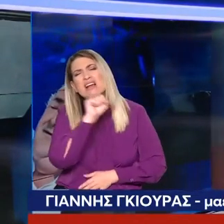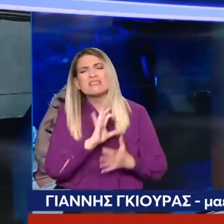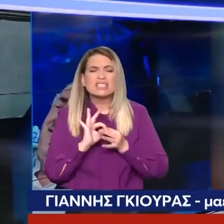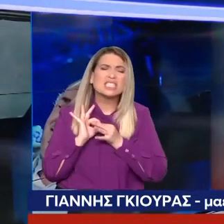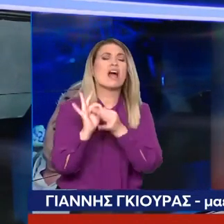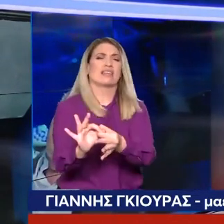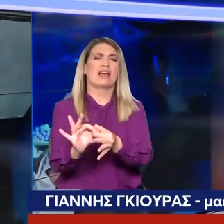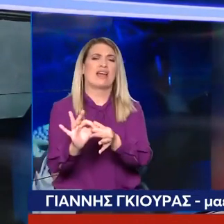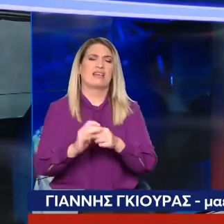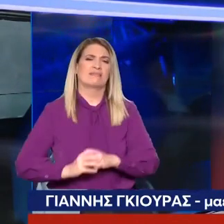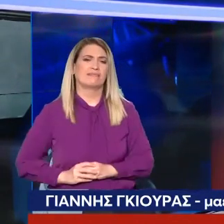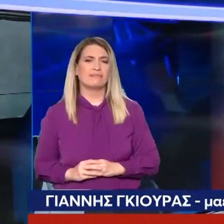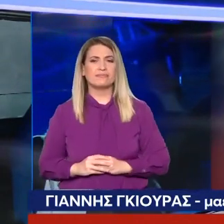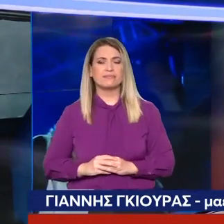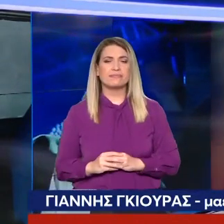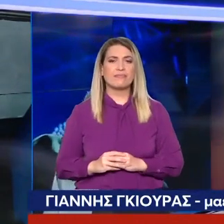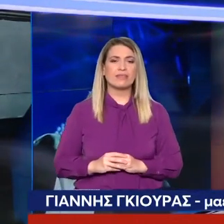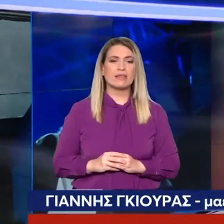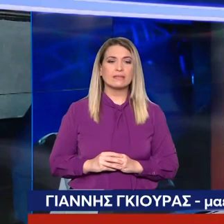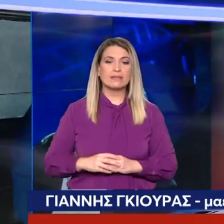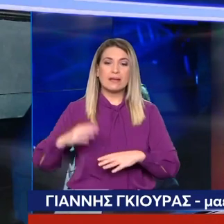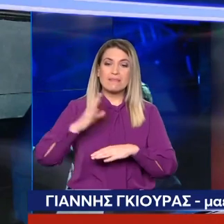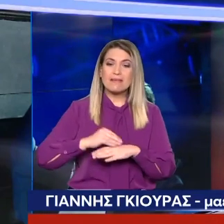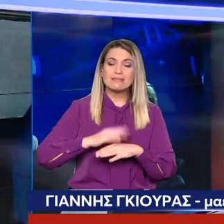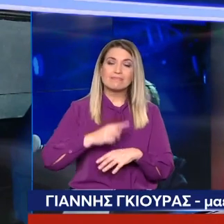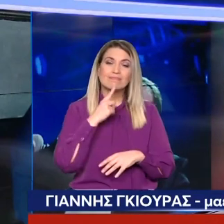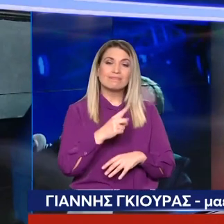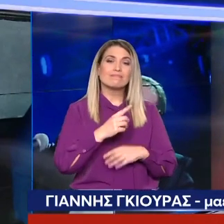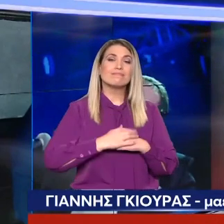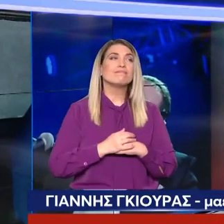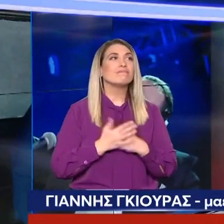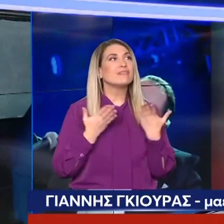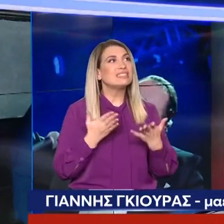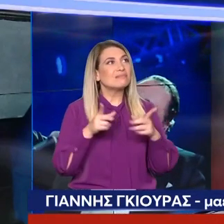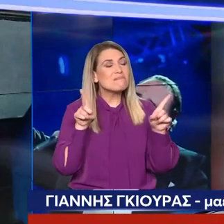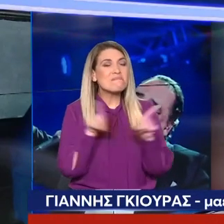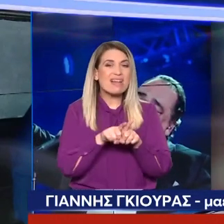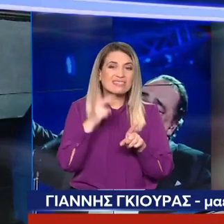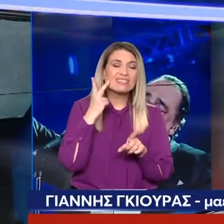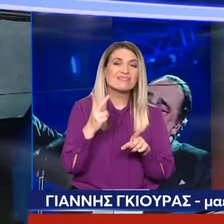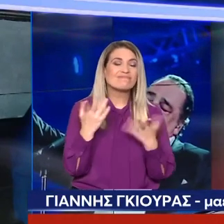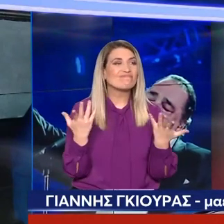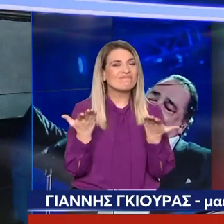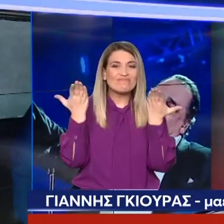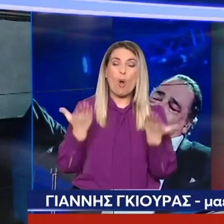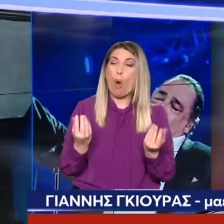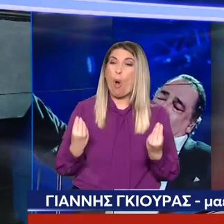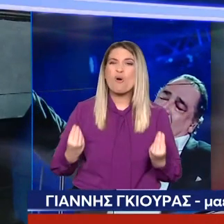Πείτε μας και ένα τελευταίο, γιατί όλοι στέκονται στο πόσο ωραίος άνθρωπος,